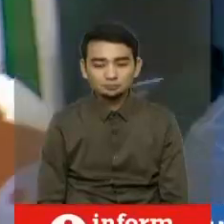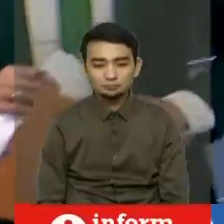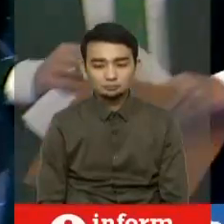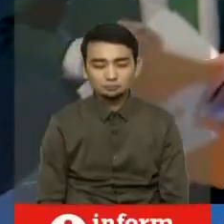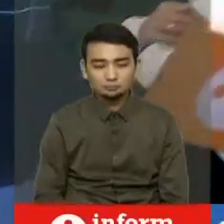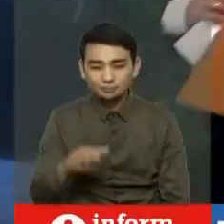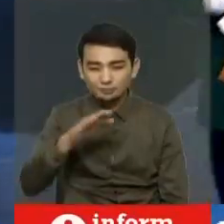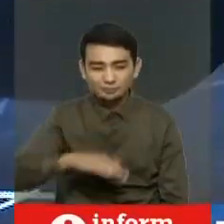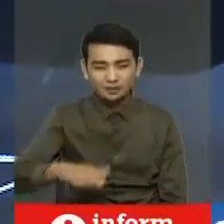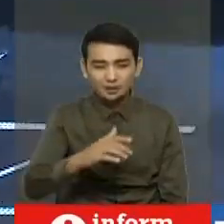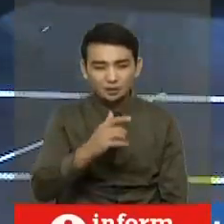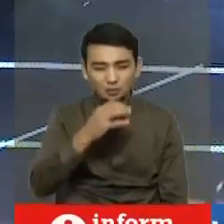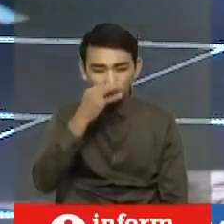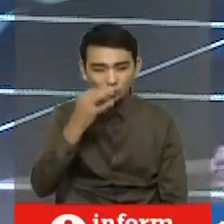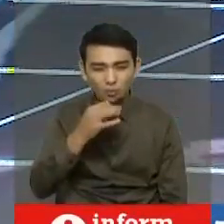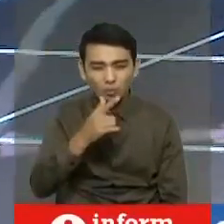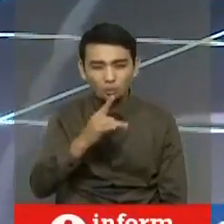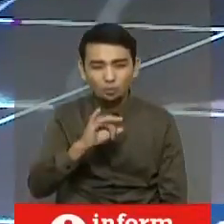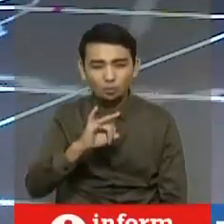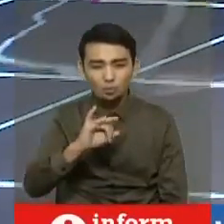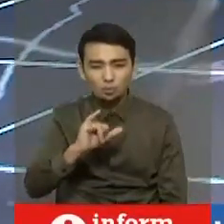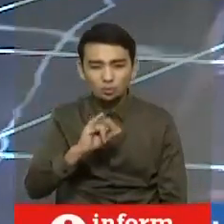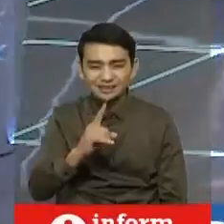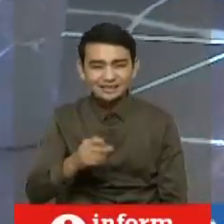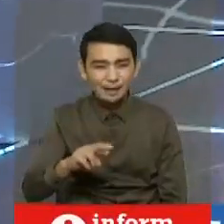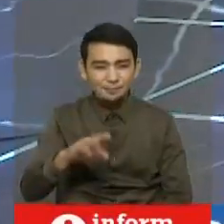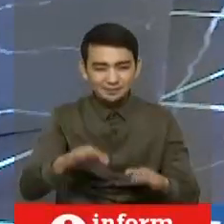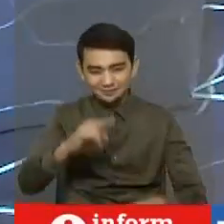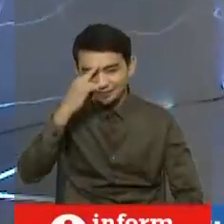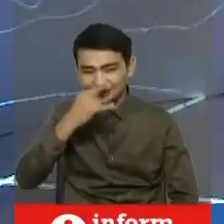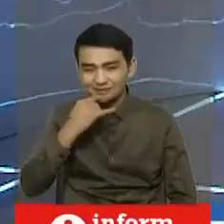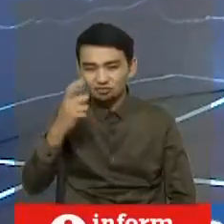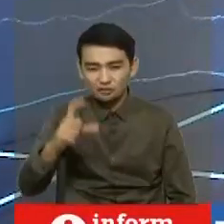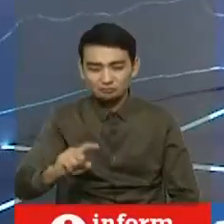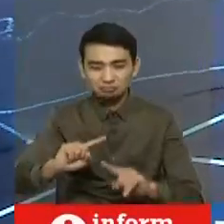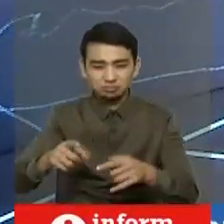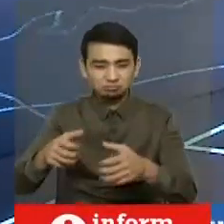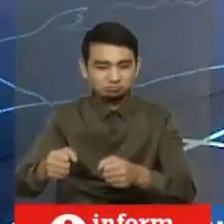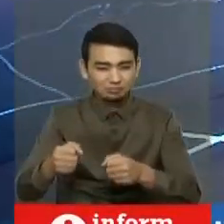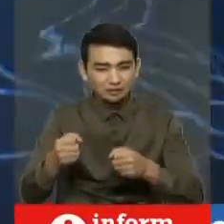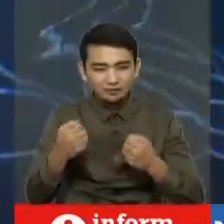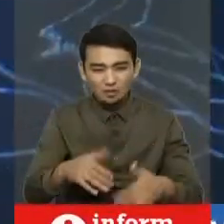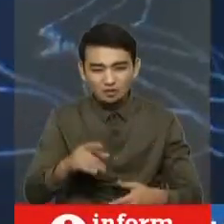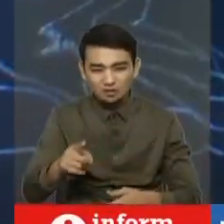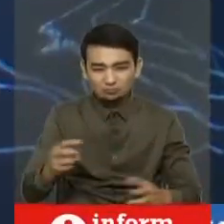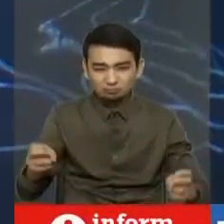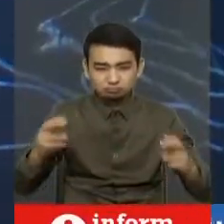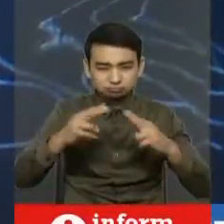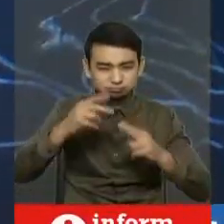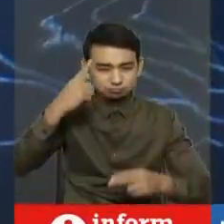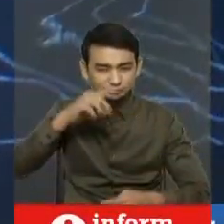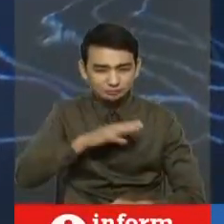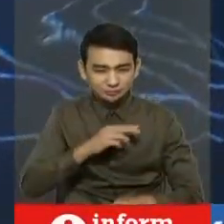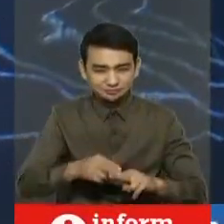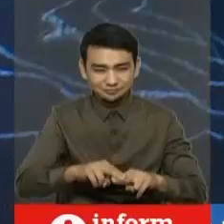На территории Грузии задержали казахстанца, подозреваемого в создании одной из крупнейших финансовых пирамид. О ее размере